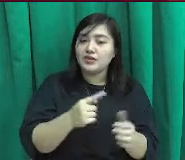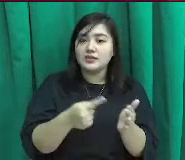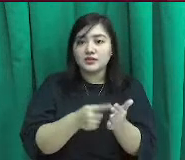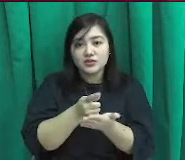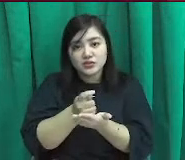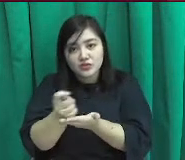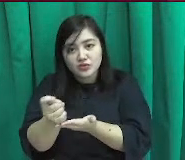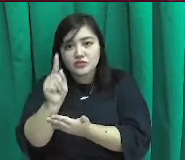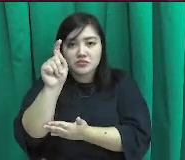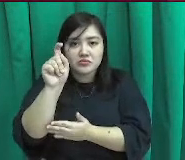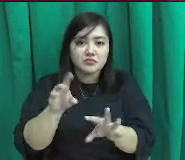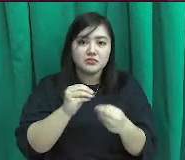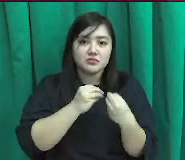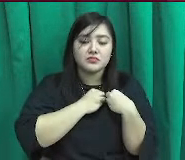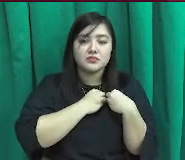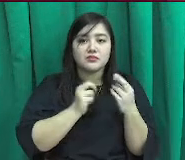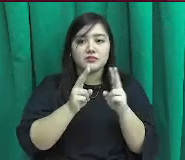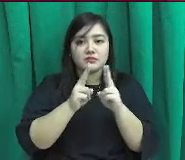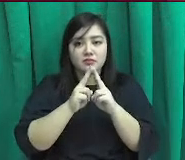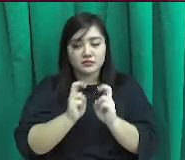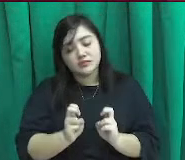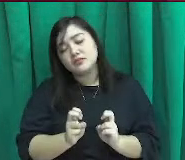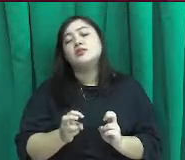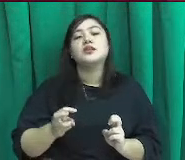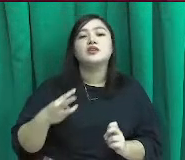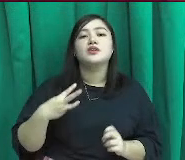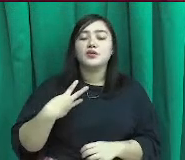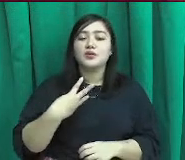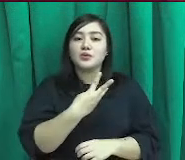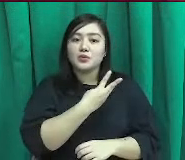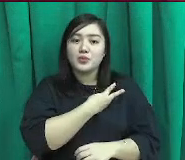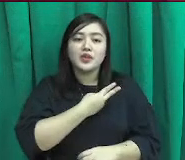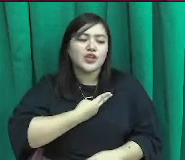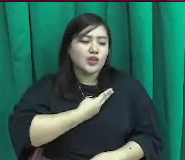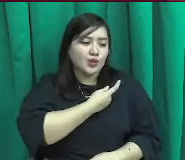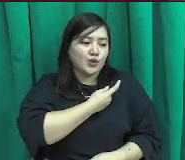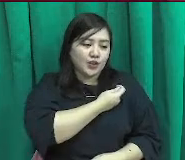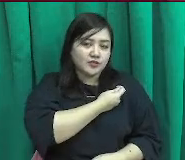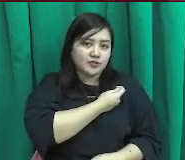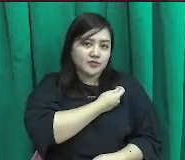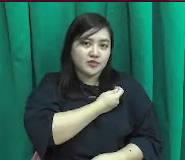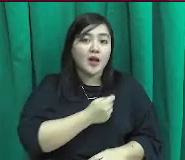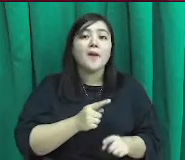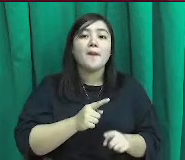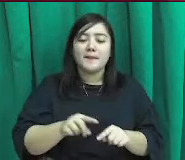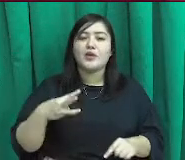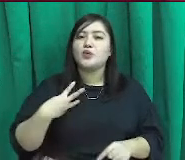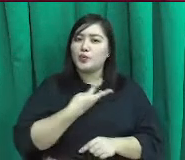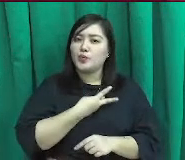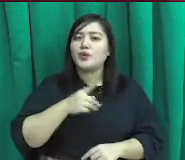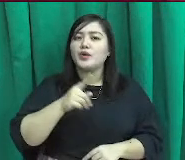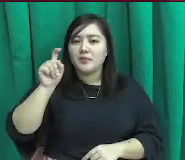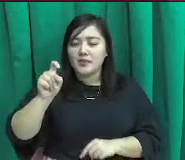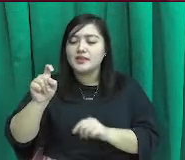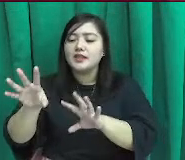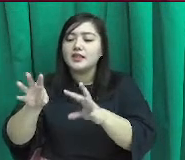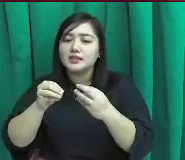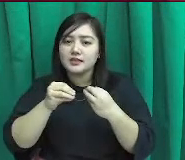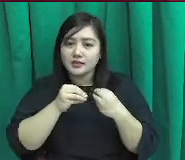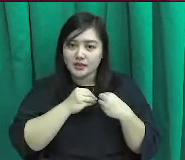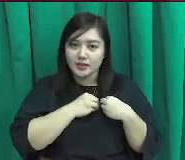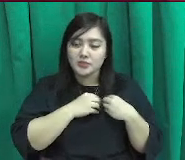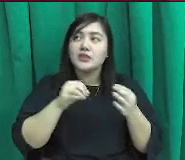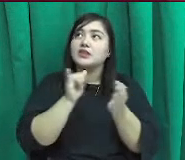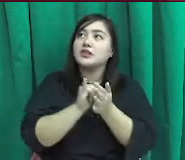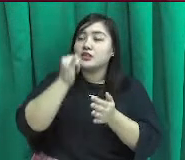kung tamaan man tayo, tanggapin natin para maitama tayo. Amen. Kaya nga tayo tinatamaan ang salita ng Diyos para